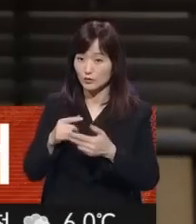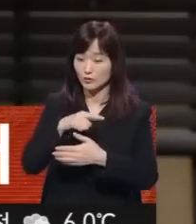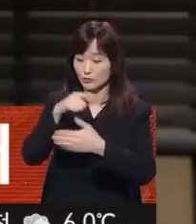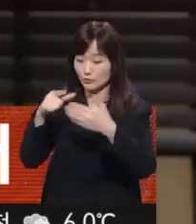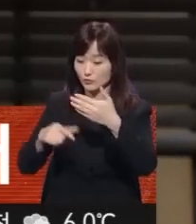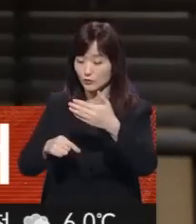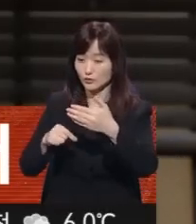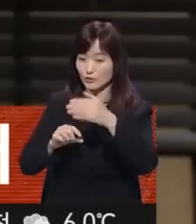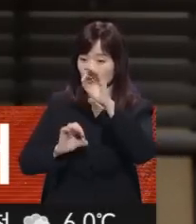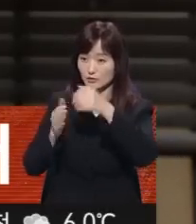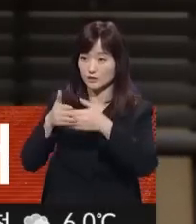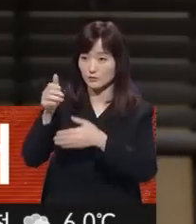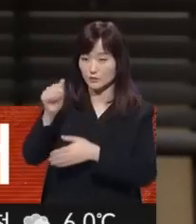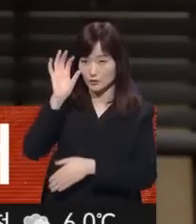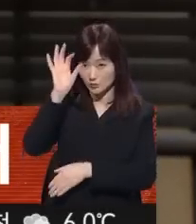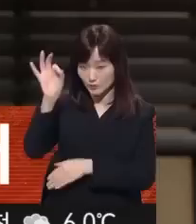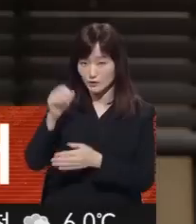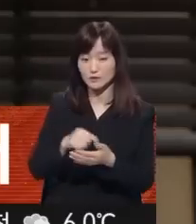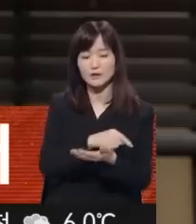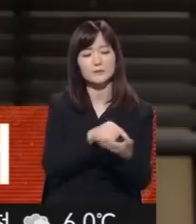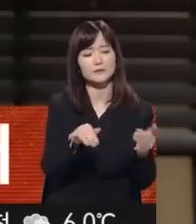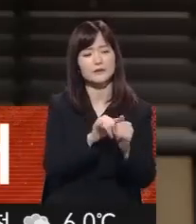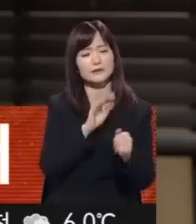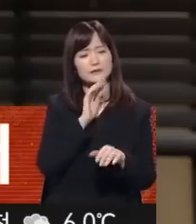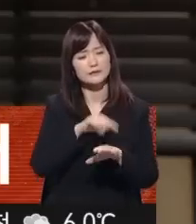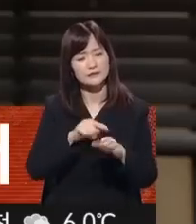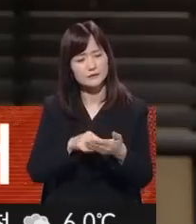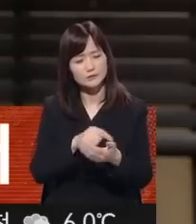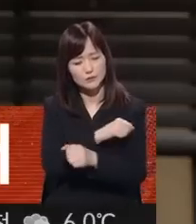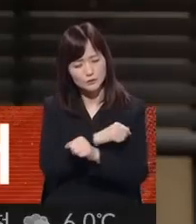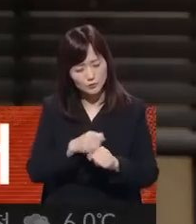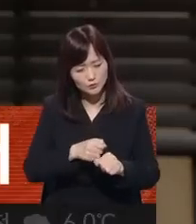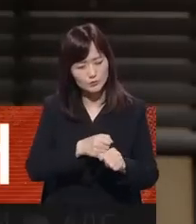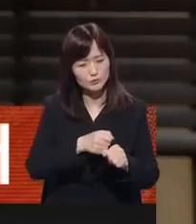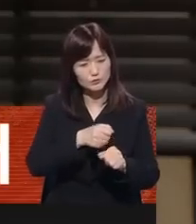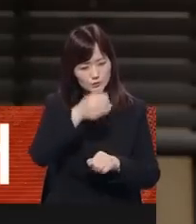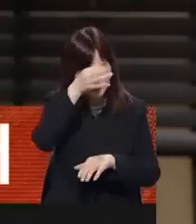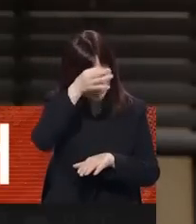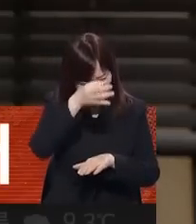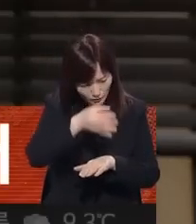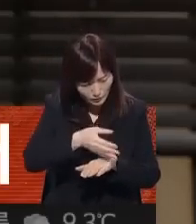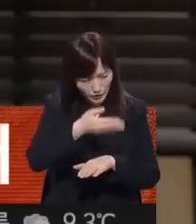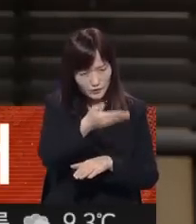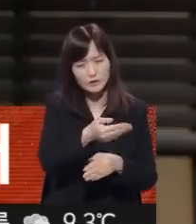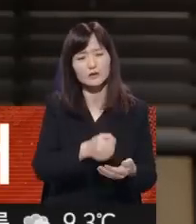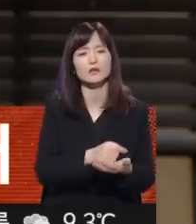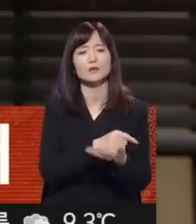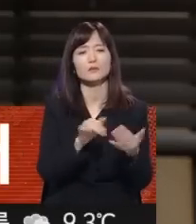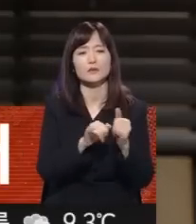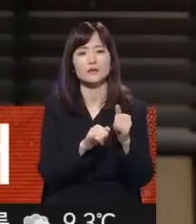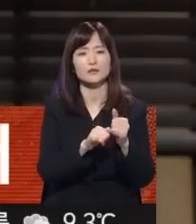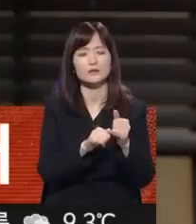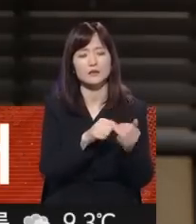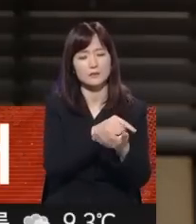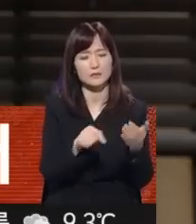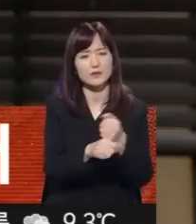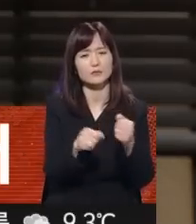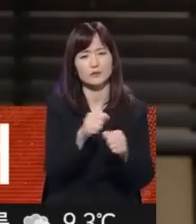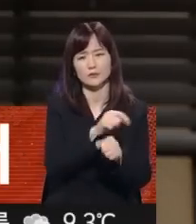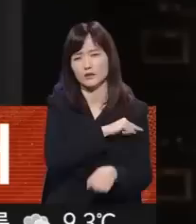있다면 진심으로 피해자에게 용서를 구하고 어떻게든 피해자의 피해 보고 시켜주는게 우선이라는 얘기를 꼭 해드리고